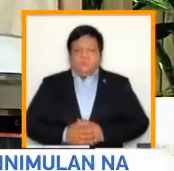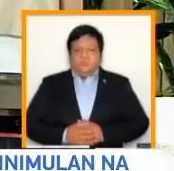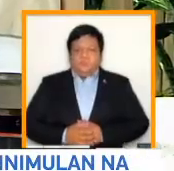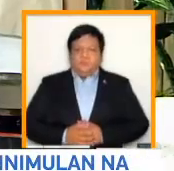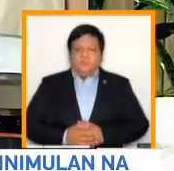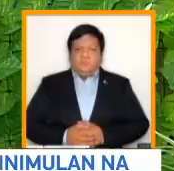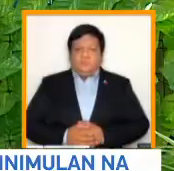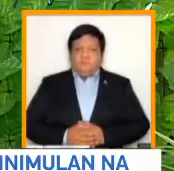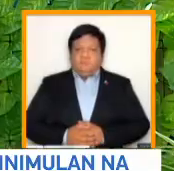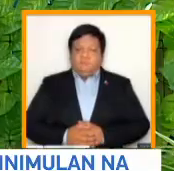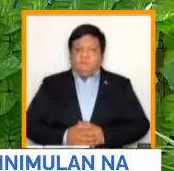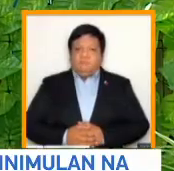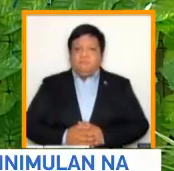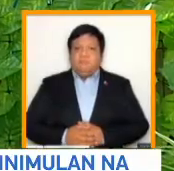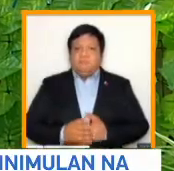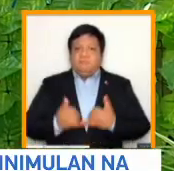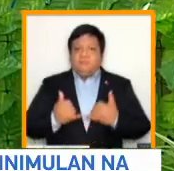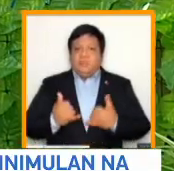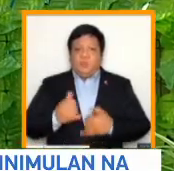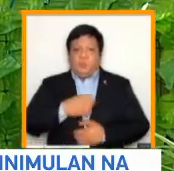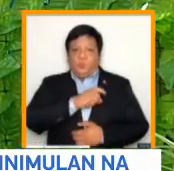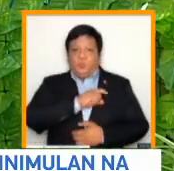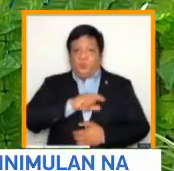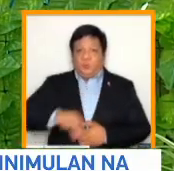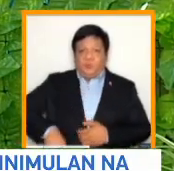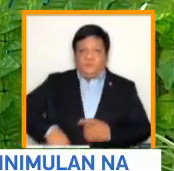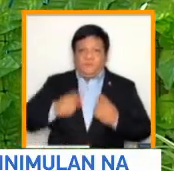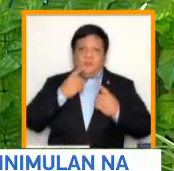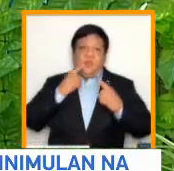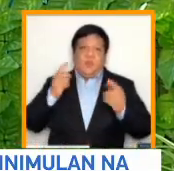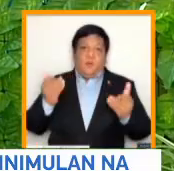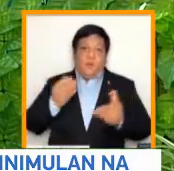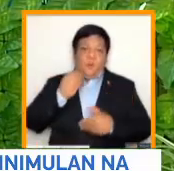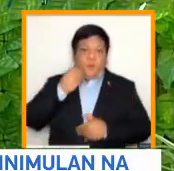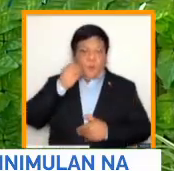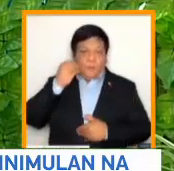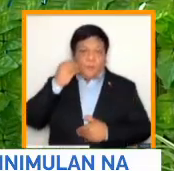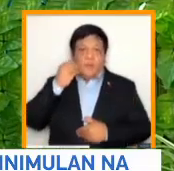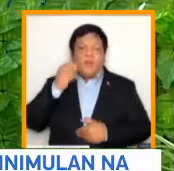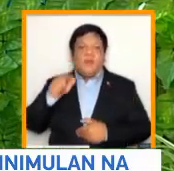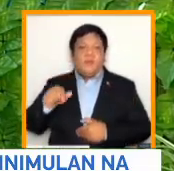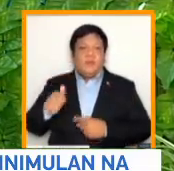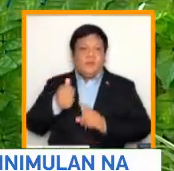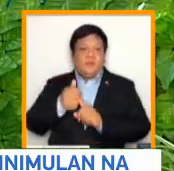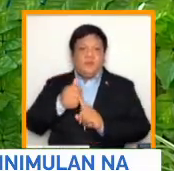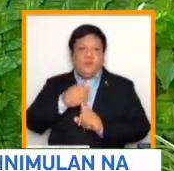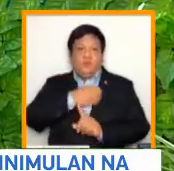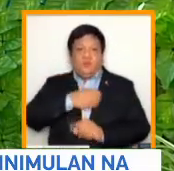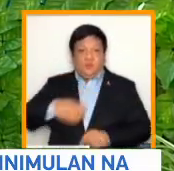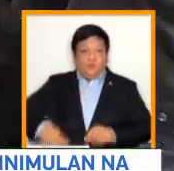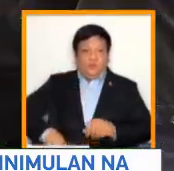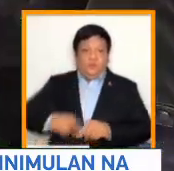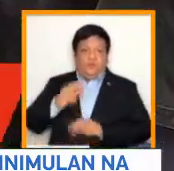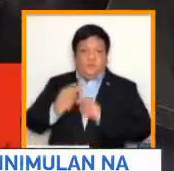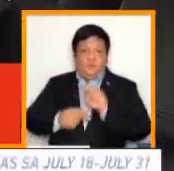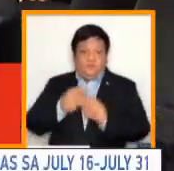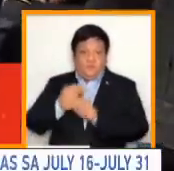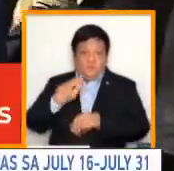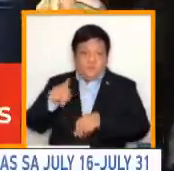Our queen is finally home. Isang homecoming press conference ang sumalubong kay reigning Miss Universe Philippines, Rabiya Mateo.